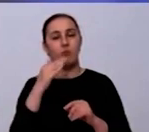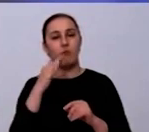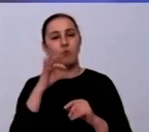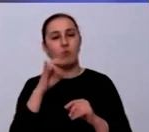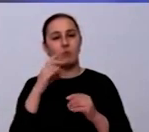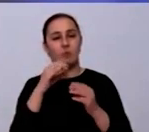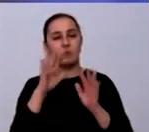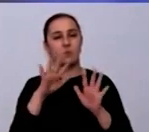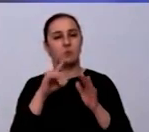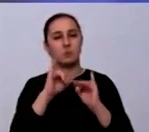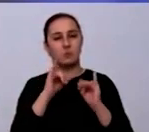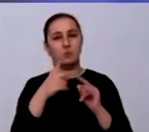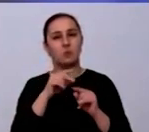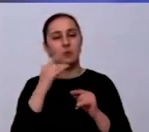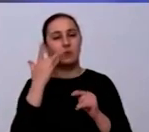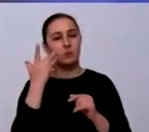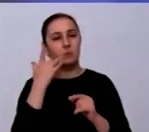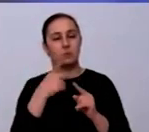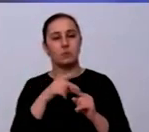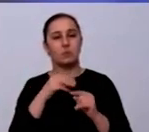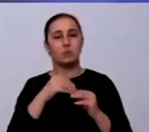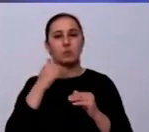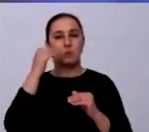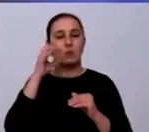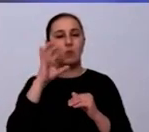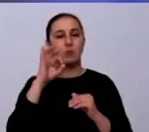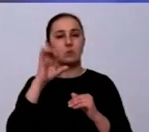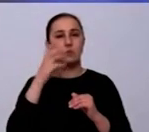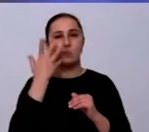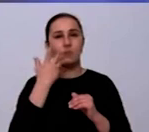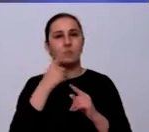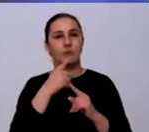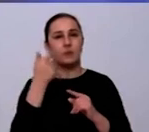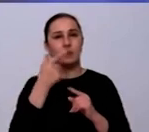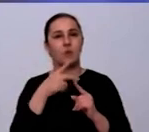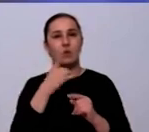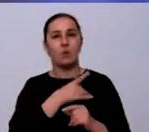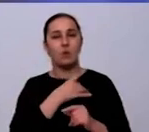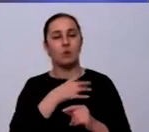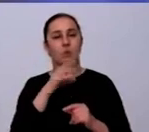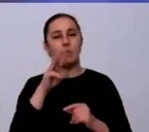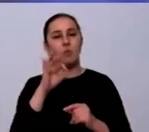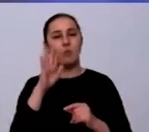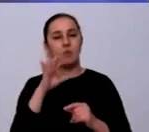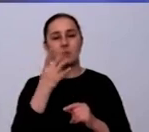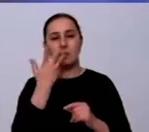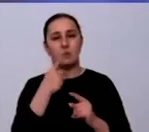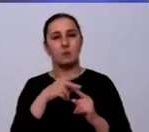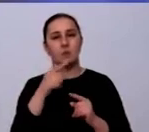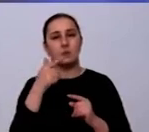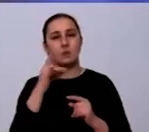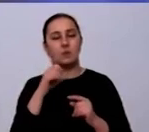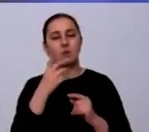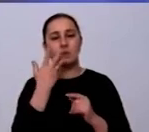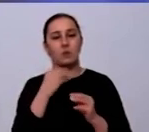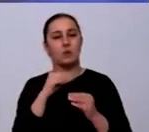qismini yaratib olishimiz kerak. Fon qismi har doim osmondan boshlanadi. Demak, oq va moviy ranglarni tanlab, gradient orqali